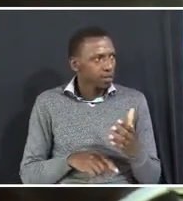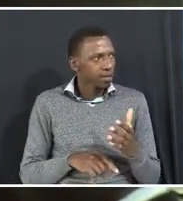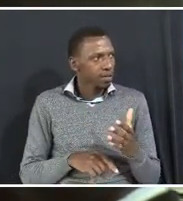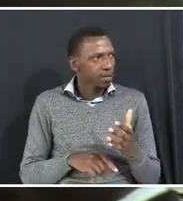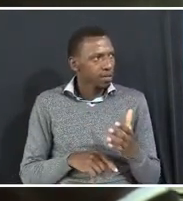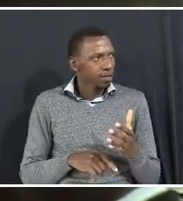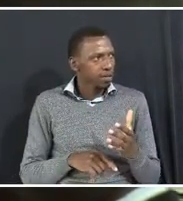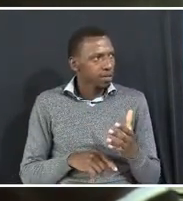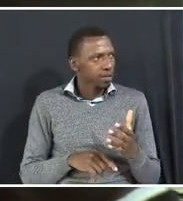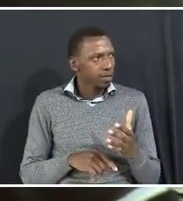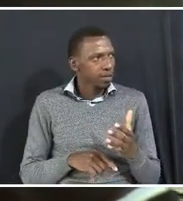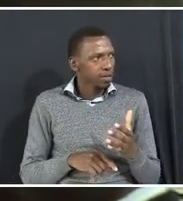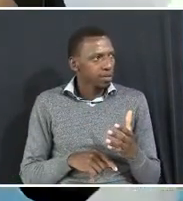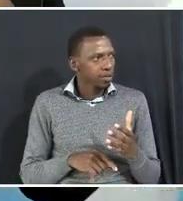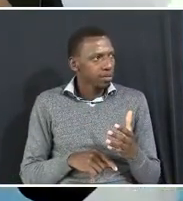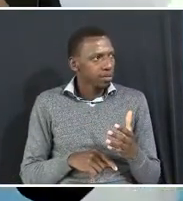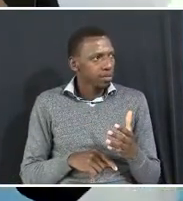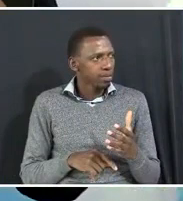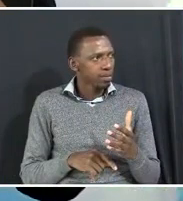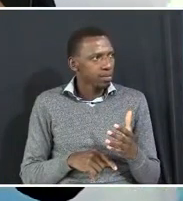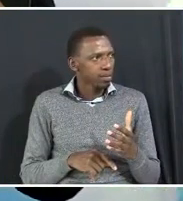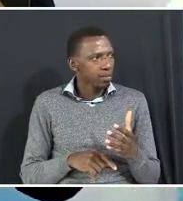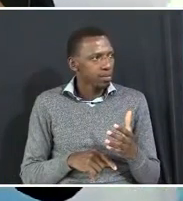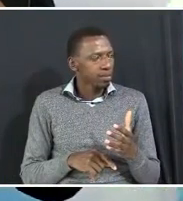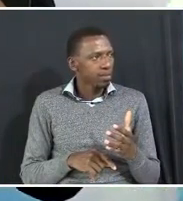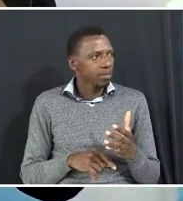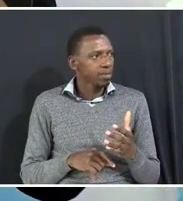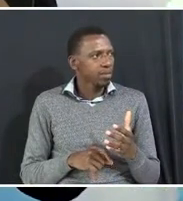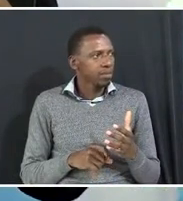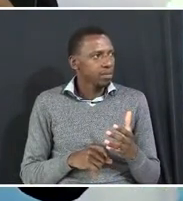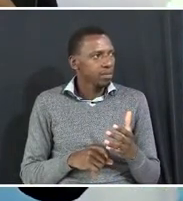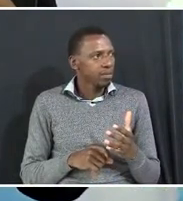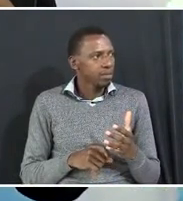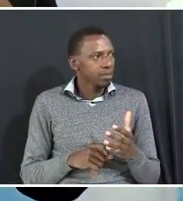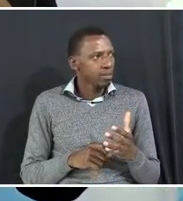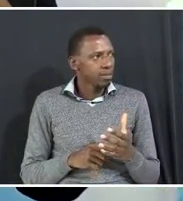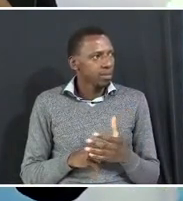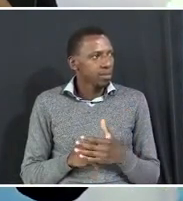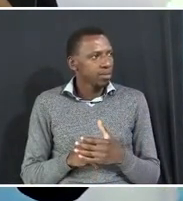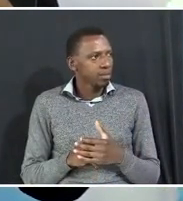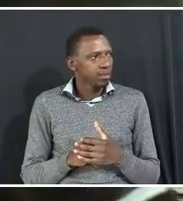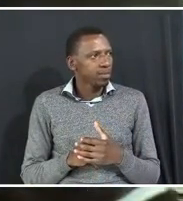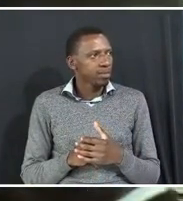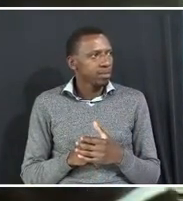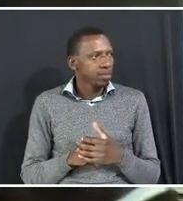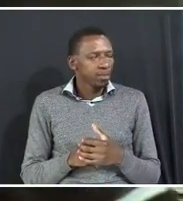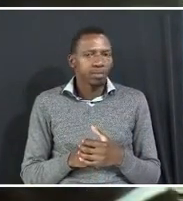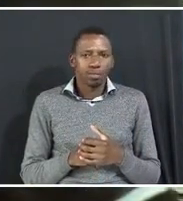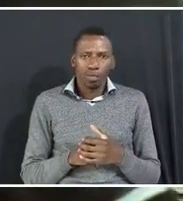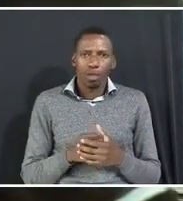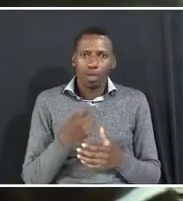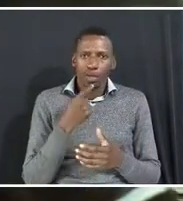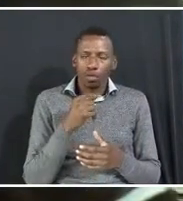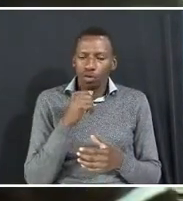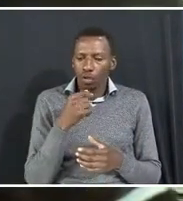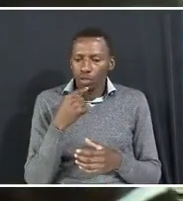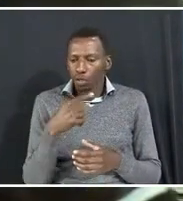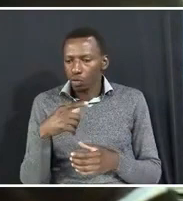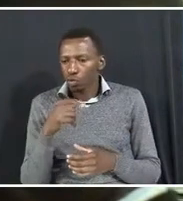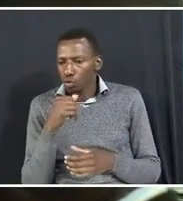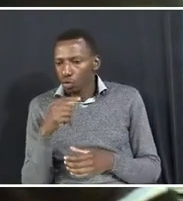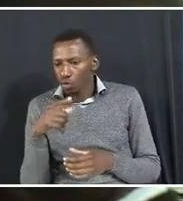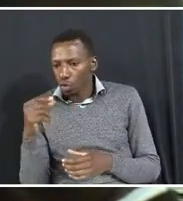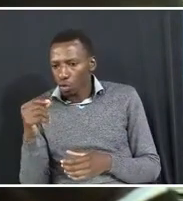uko ufalme wa mbingu, anasema huku kuje kuniangalia huku fanya nini, hajasema huku tii sheria, huku enda kanisa, huku fanya